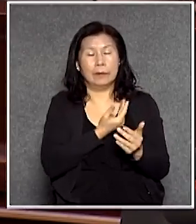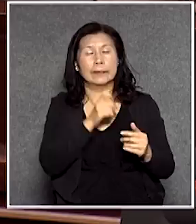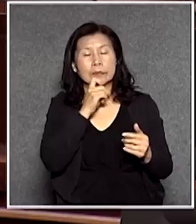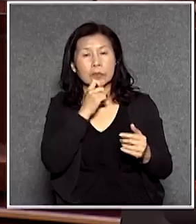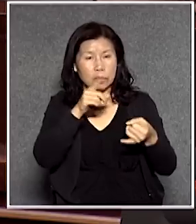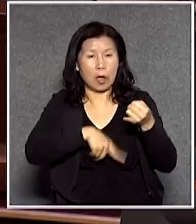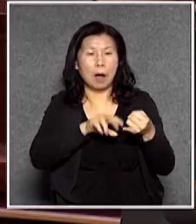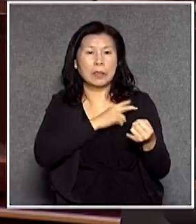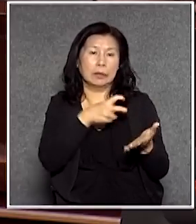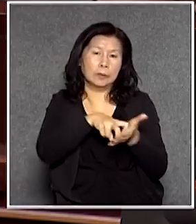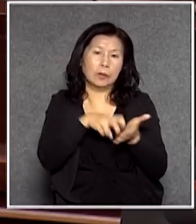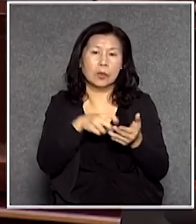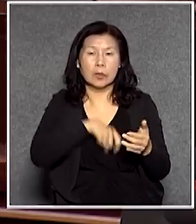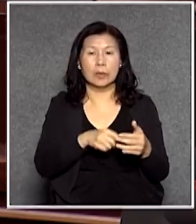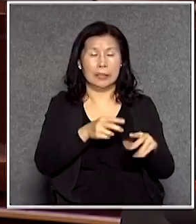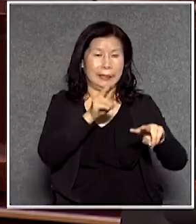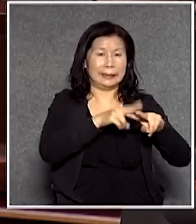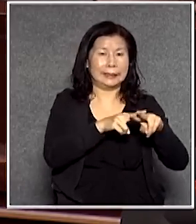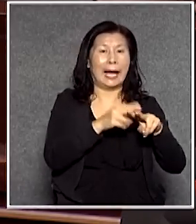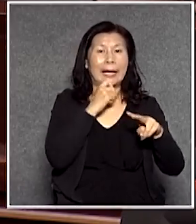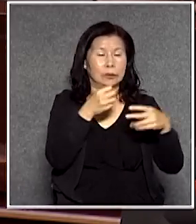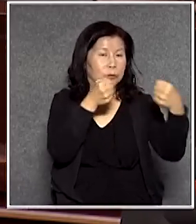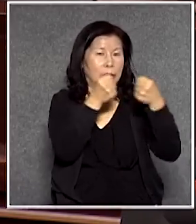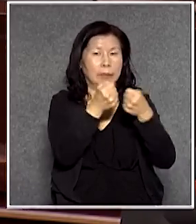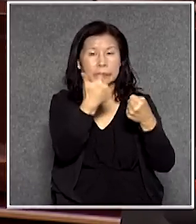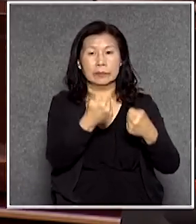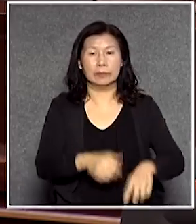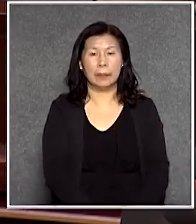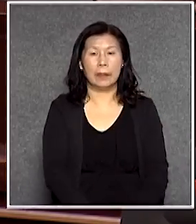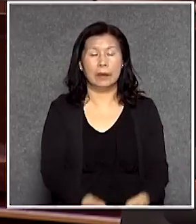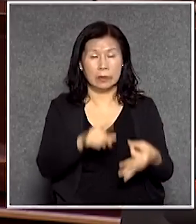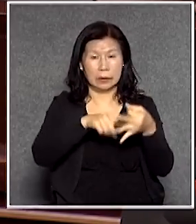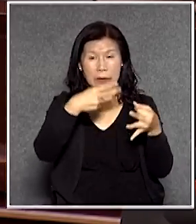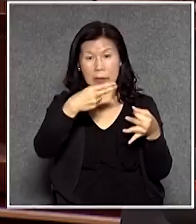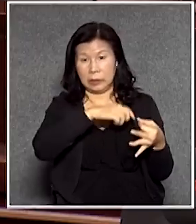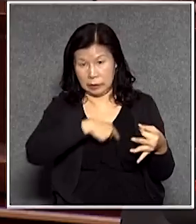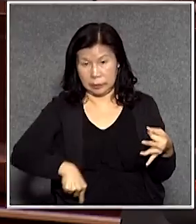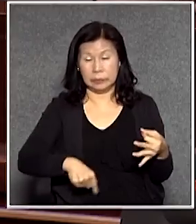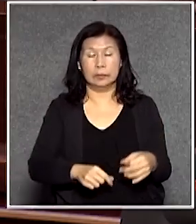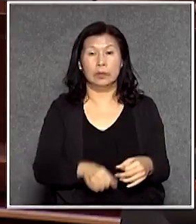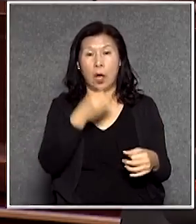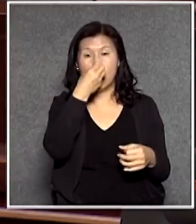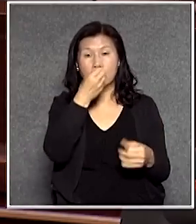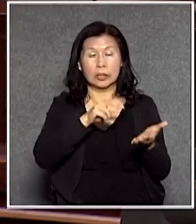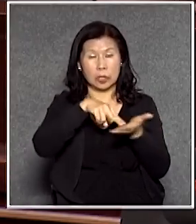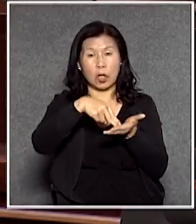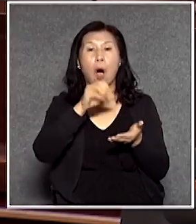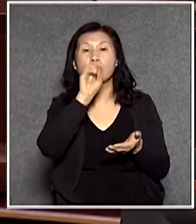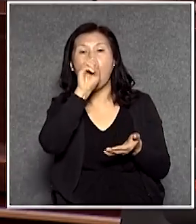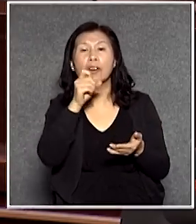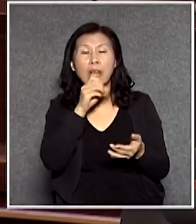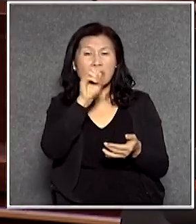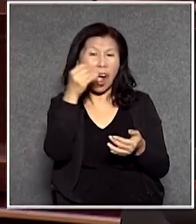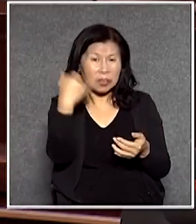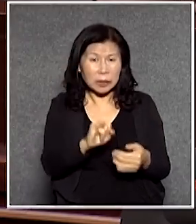奴才，以及向中共宣战。何俊仁议员刚才又说港独讲下啫嘛，我讲下都唔